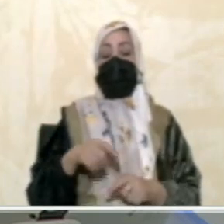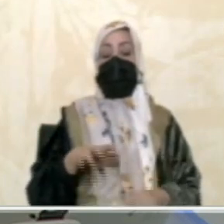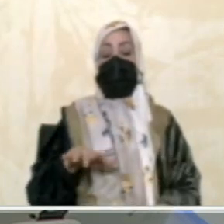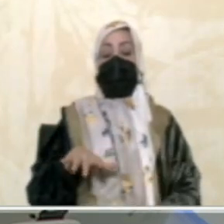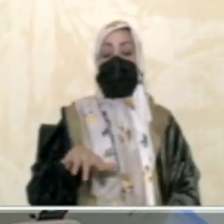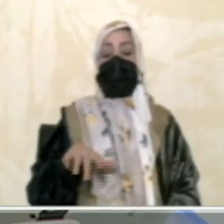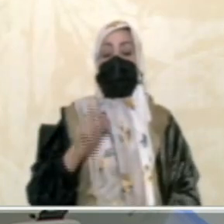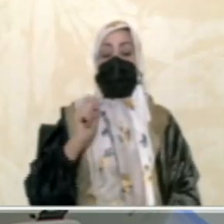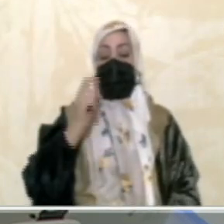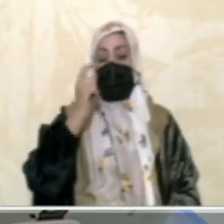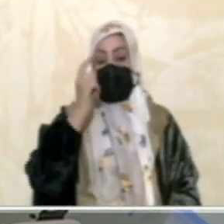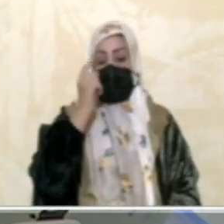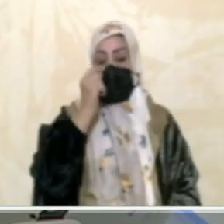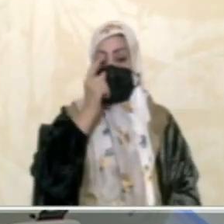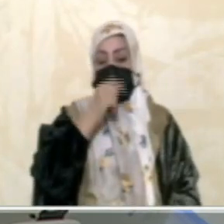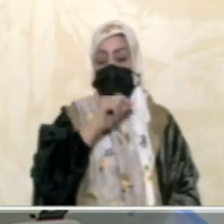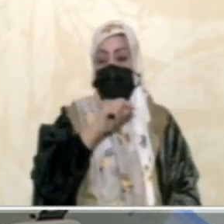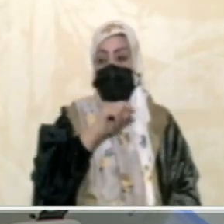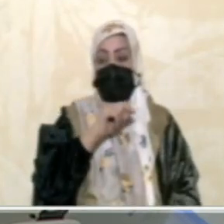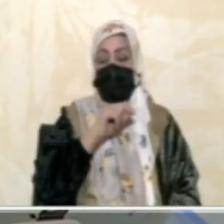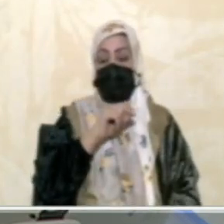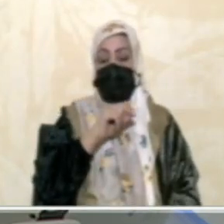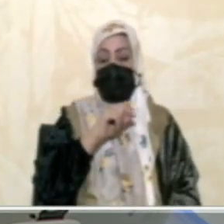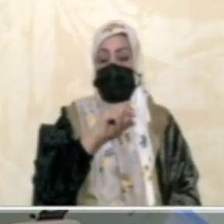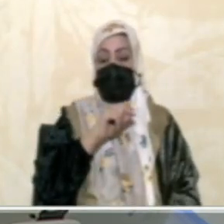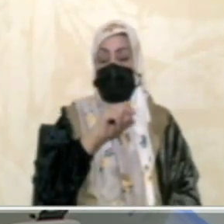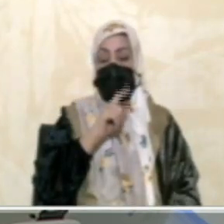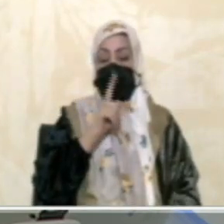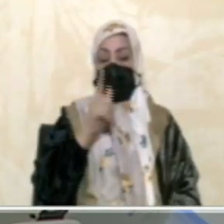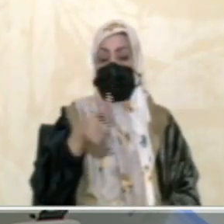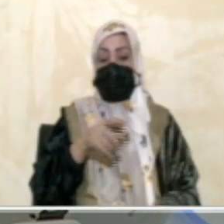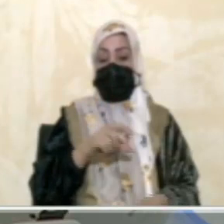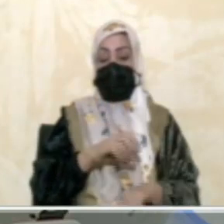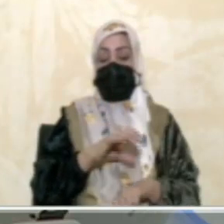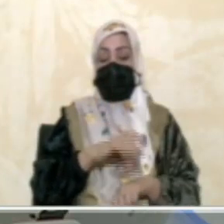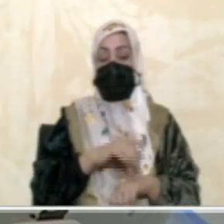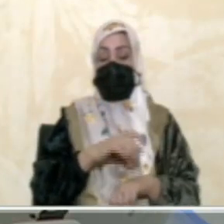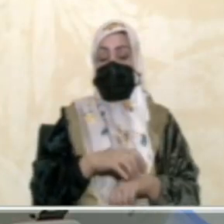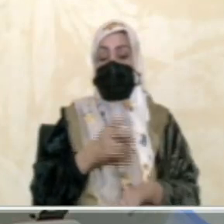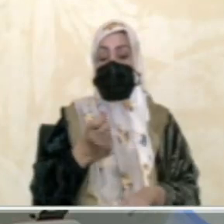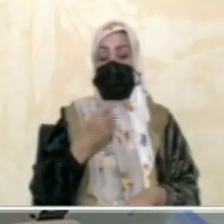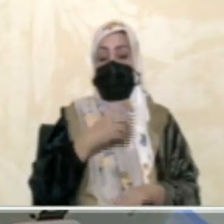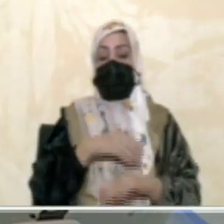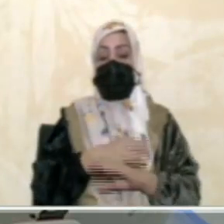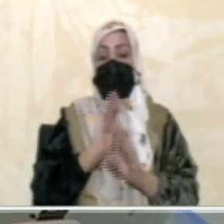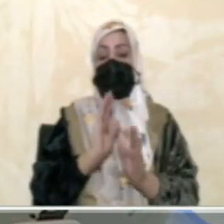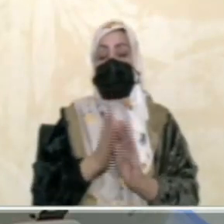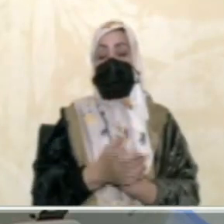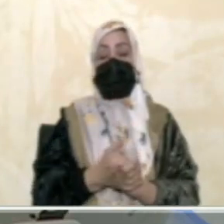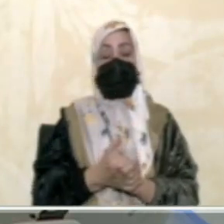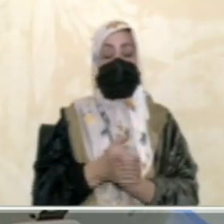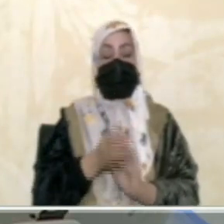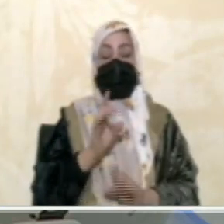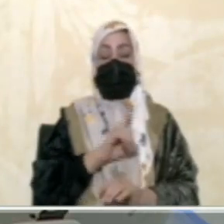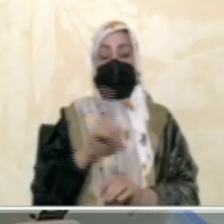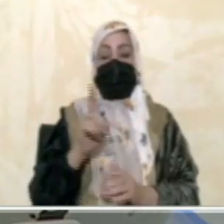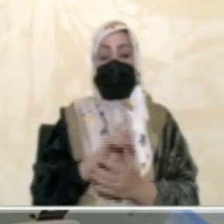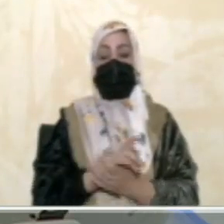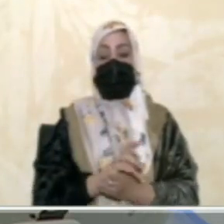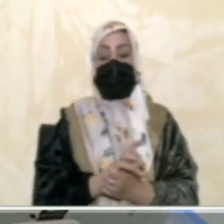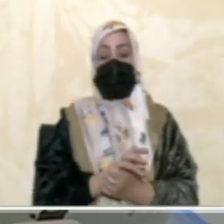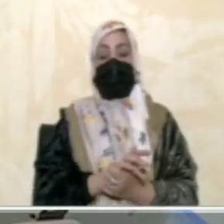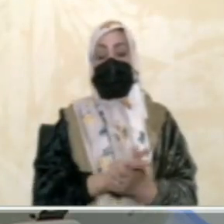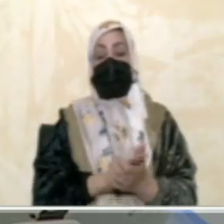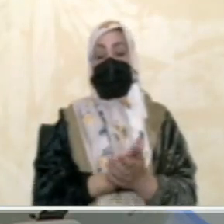قال له الطبيب لابد من اخذها في النهار لا لا يتركه وبالتالي اذا كان الانسان مثلا عنده